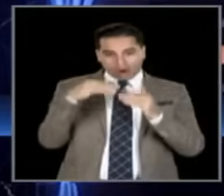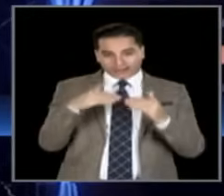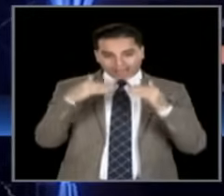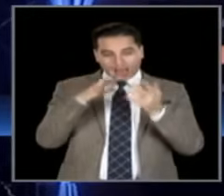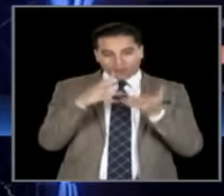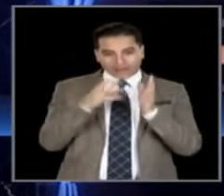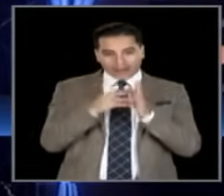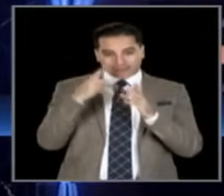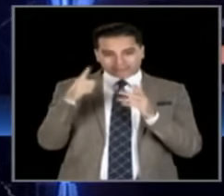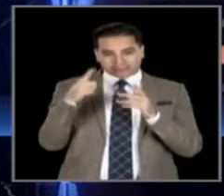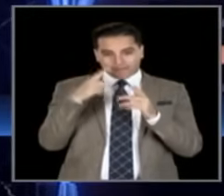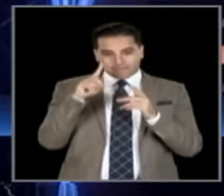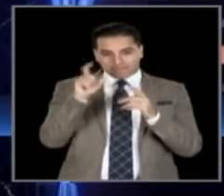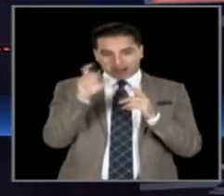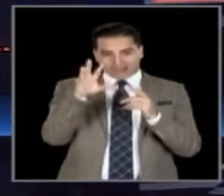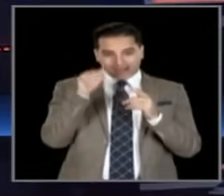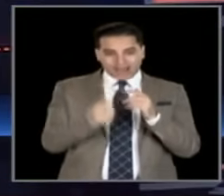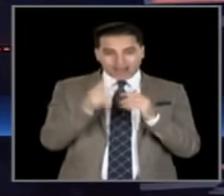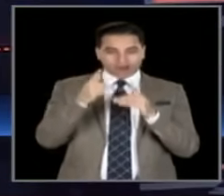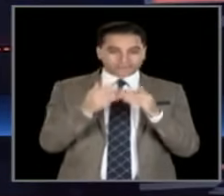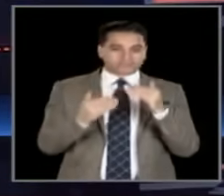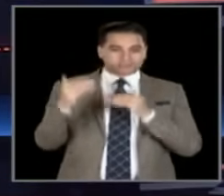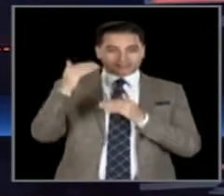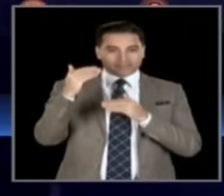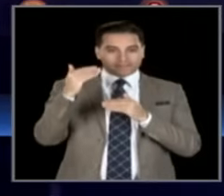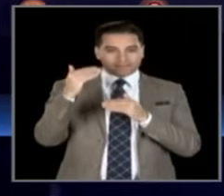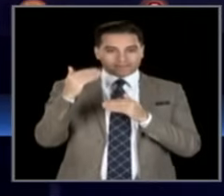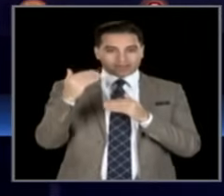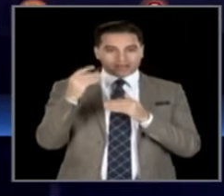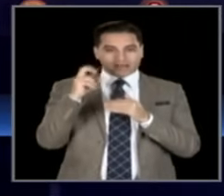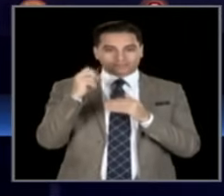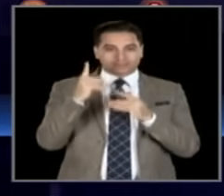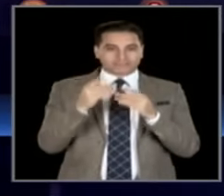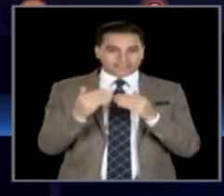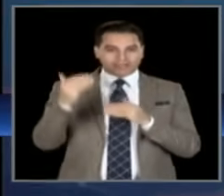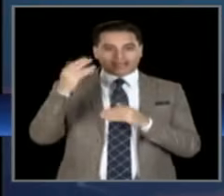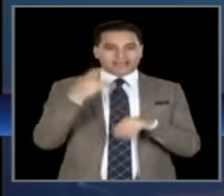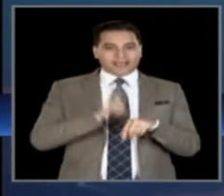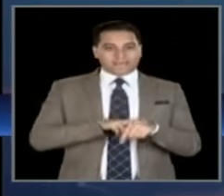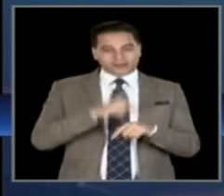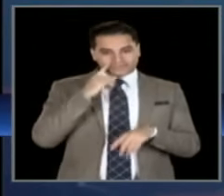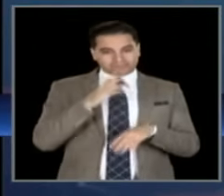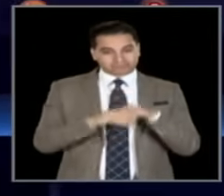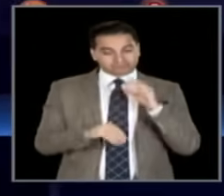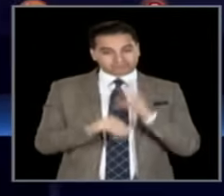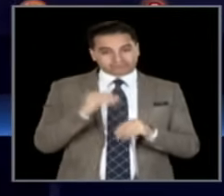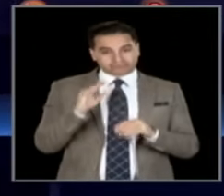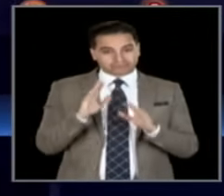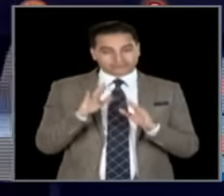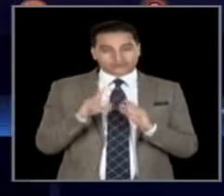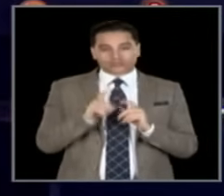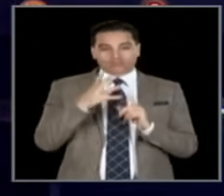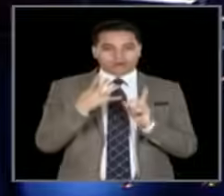جمعه بنها هتتقدم 25 نقطه كمان ان شاء الله